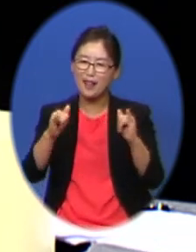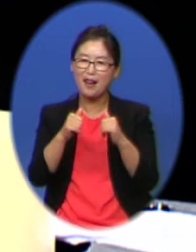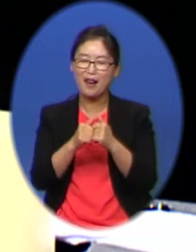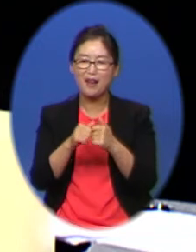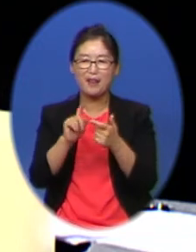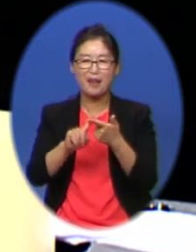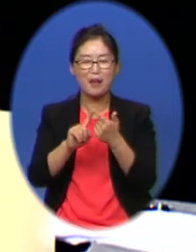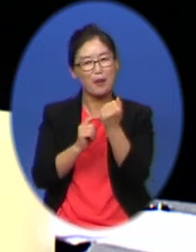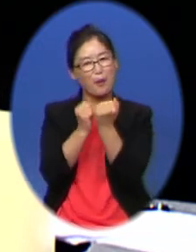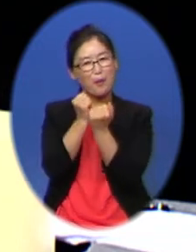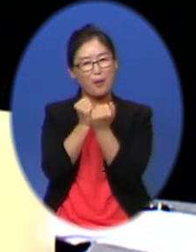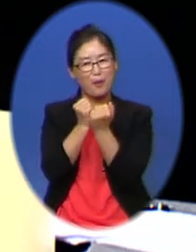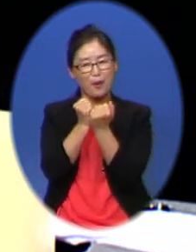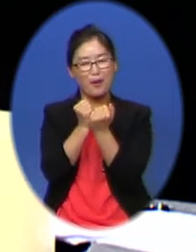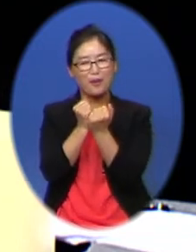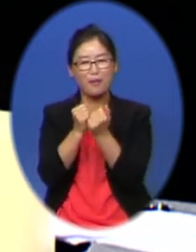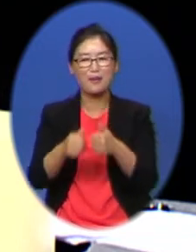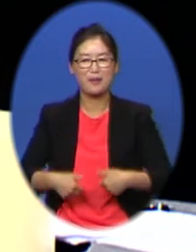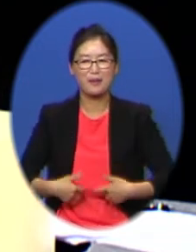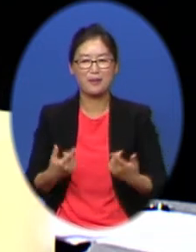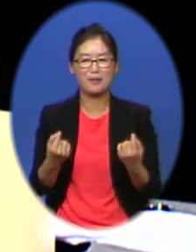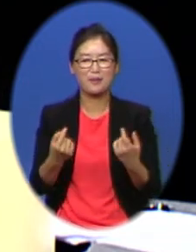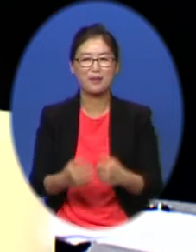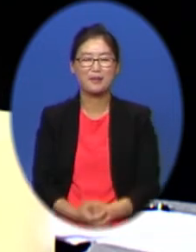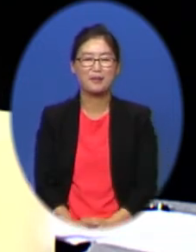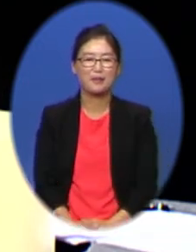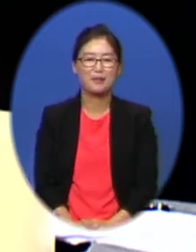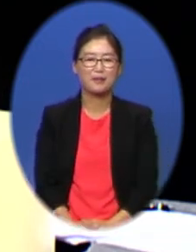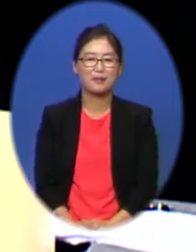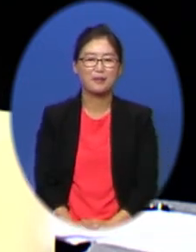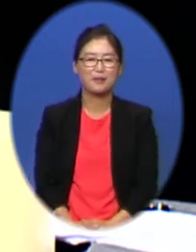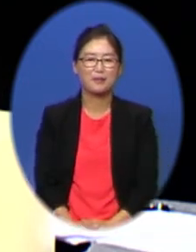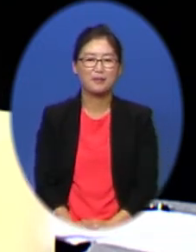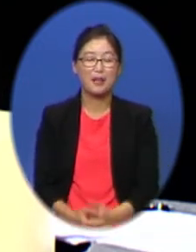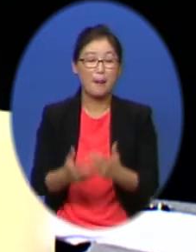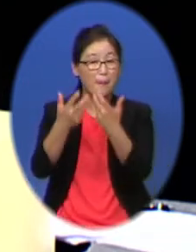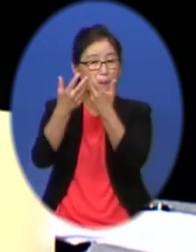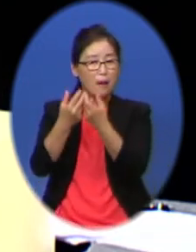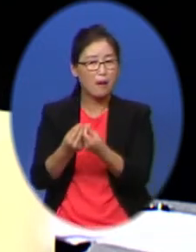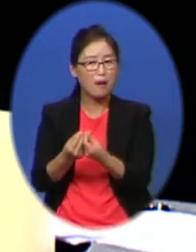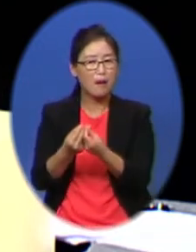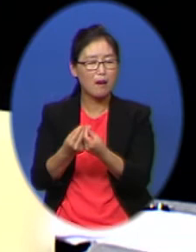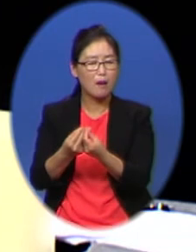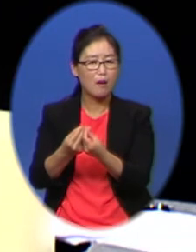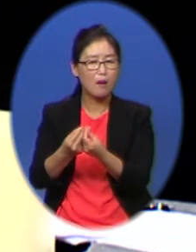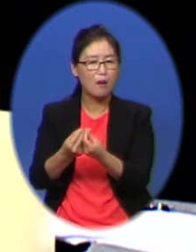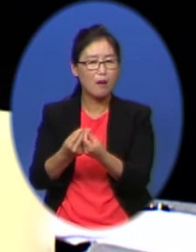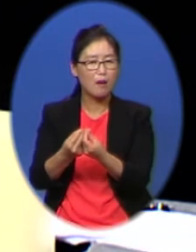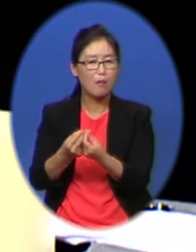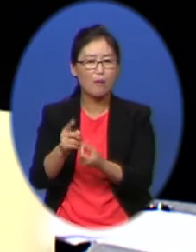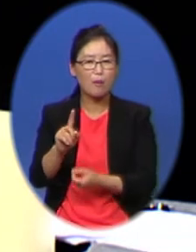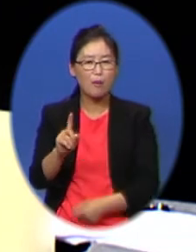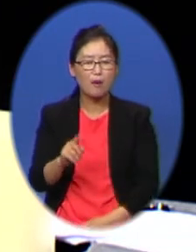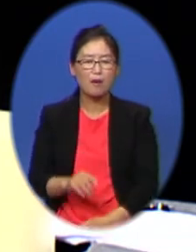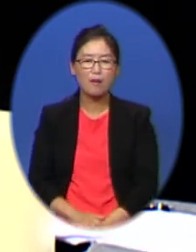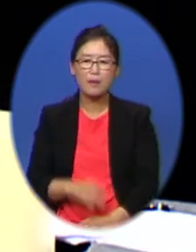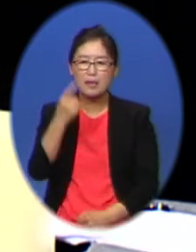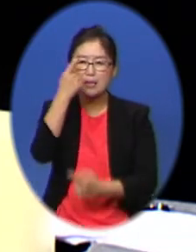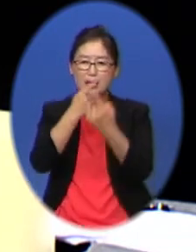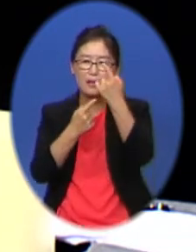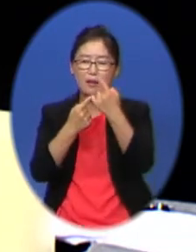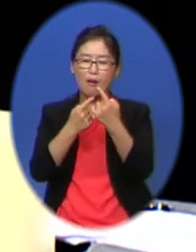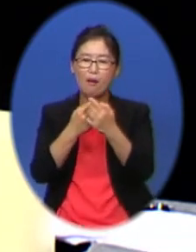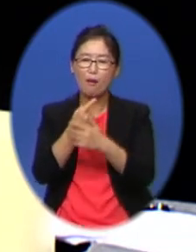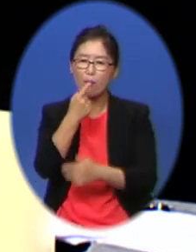있는 용어들 같습니다. 자, 어쨌거나 지금 우리 사례를 보면 이 상처 부위는 작은 것으로